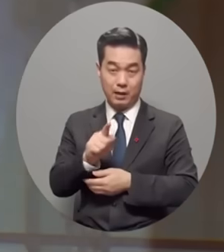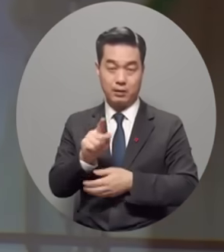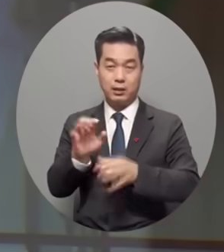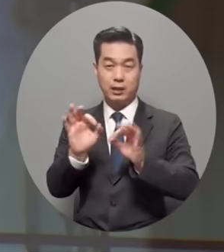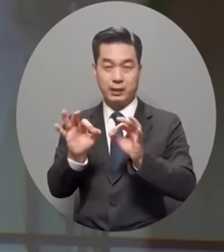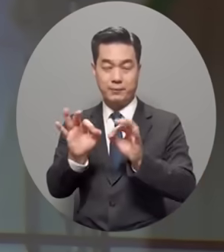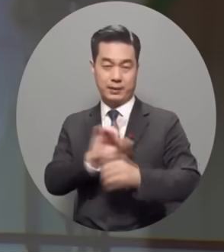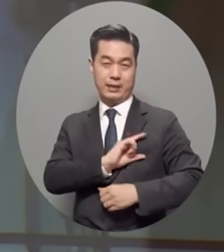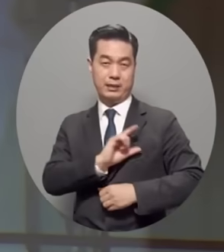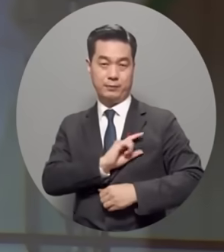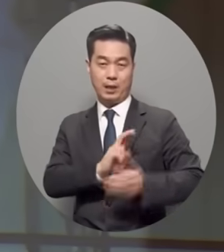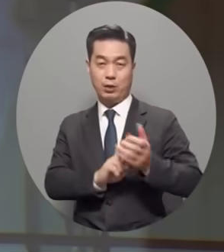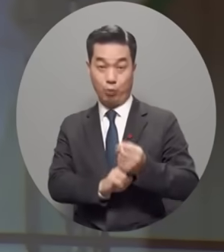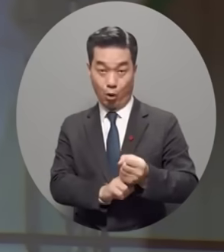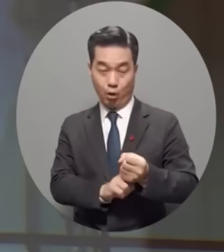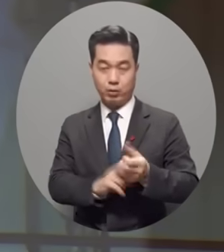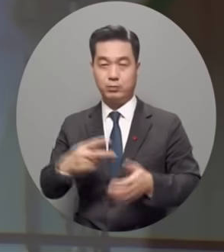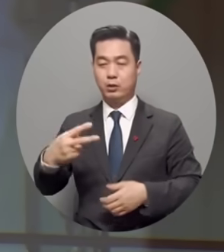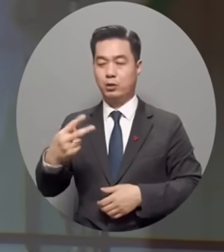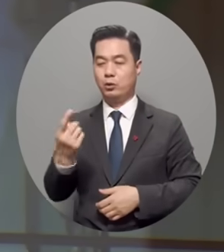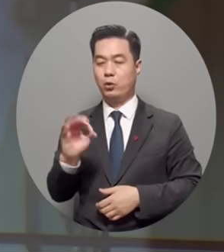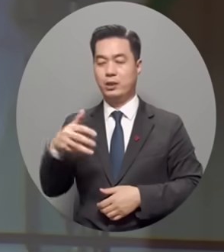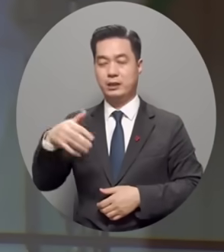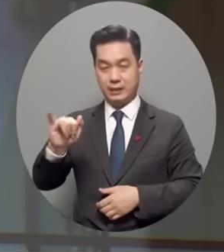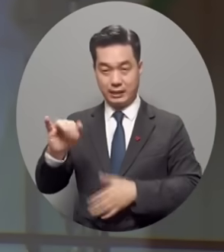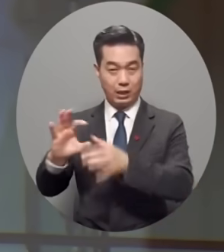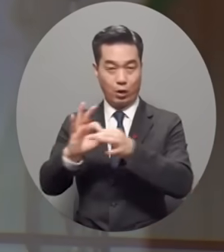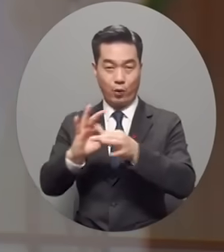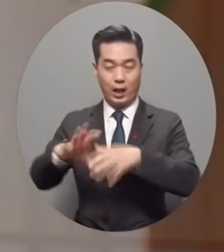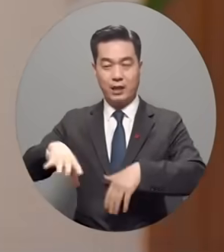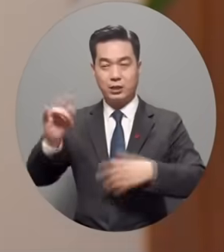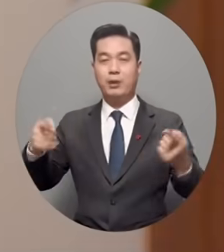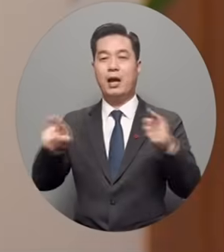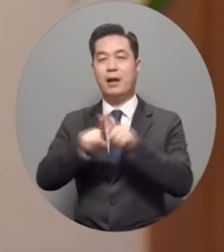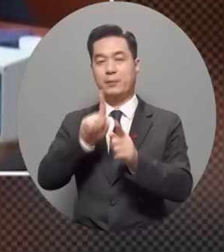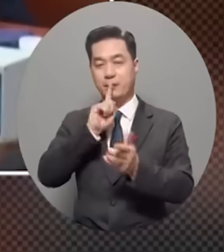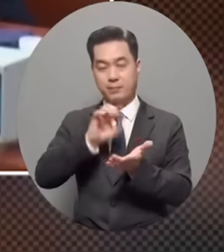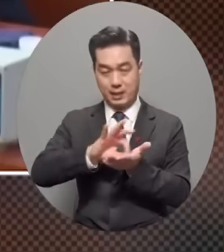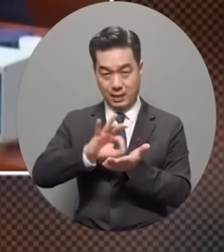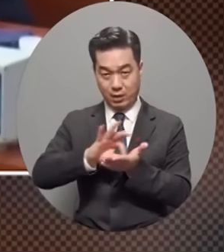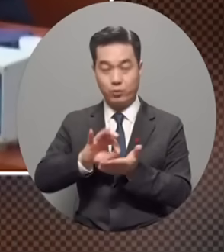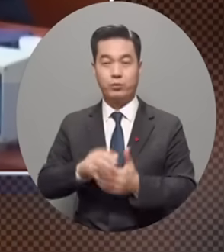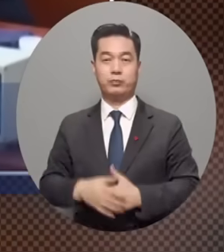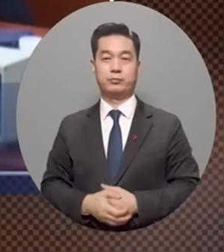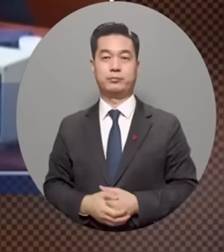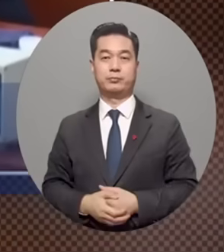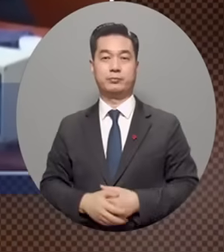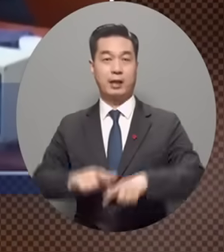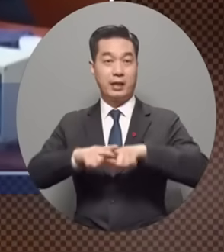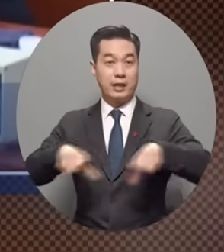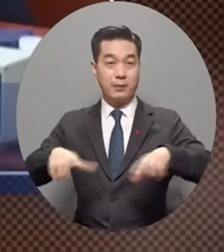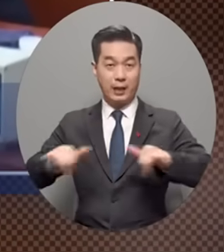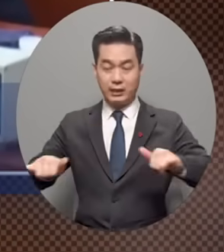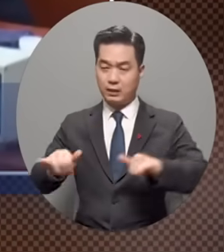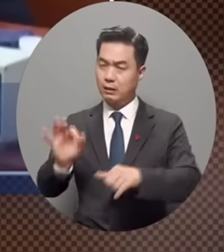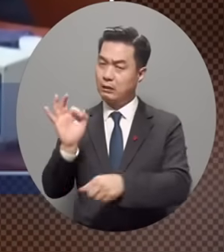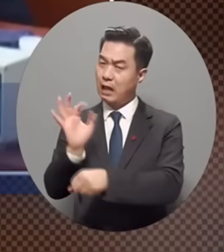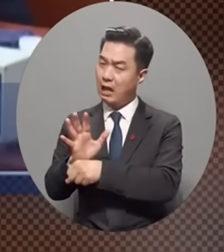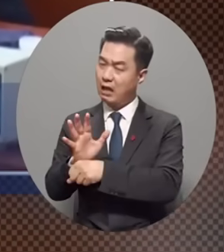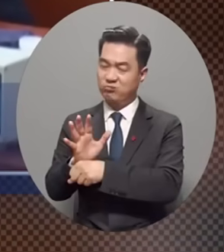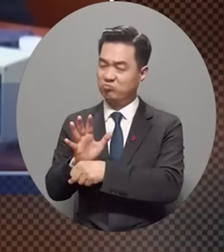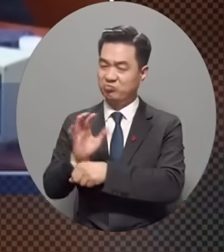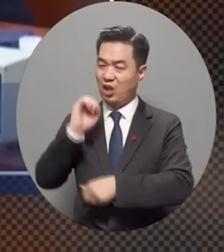처리됐지만 도이치와 연관성이 처음 함께 언급된 겁니다. 일반인들이 보통 이거 사기가 힘든